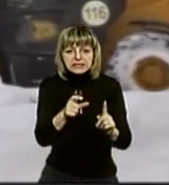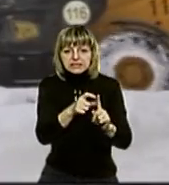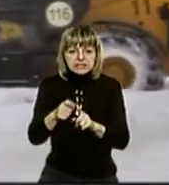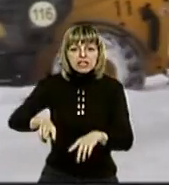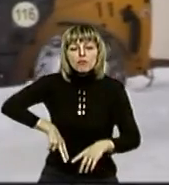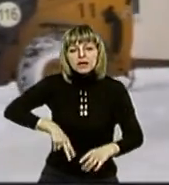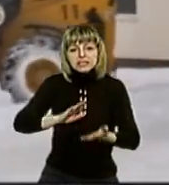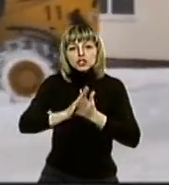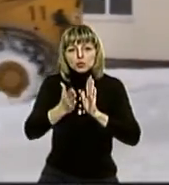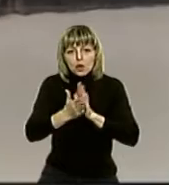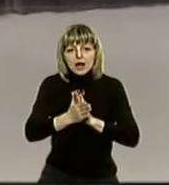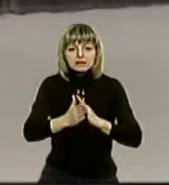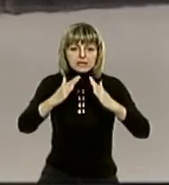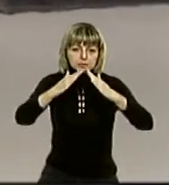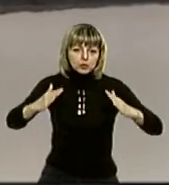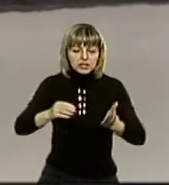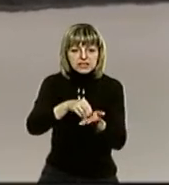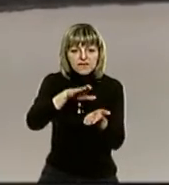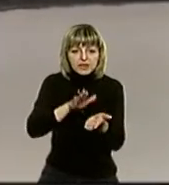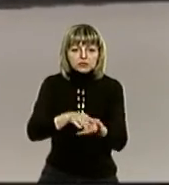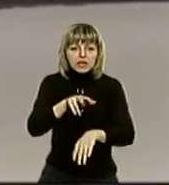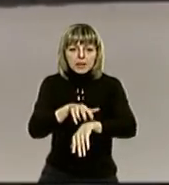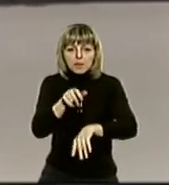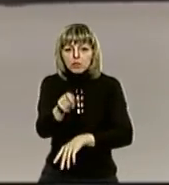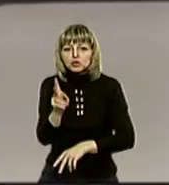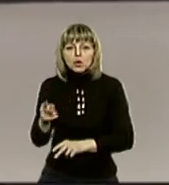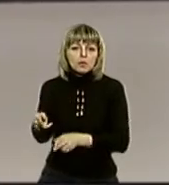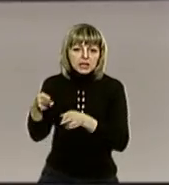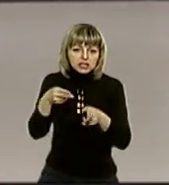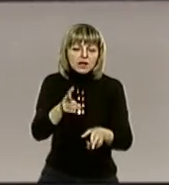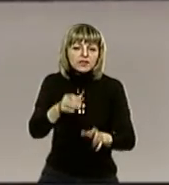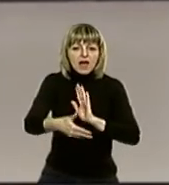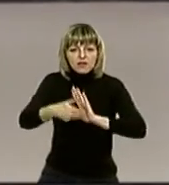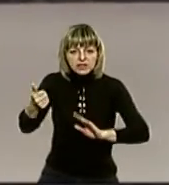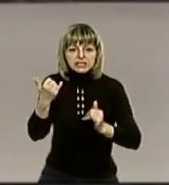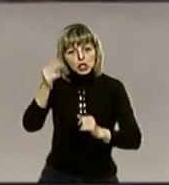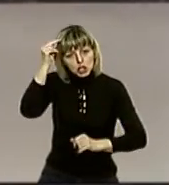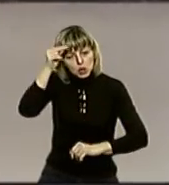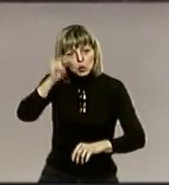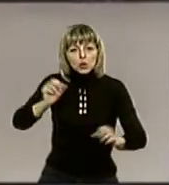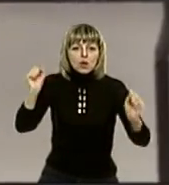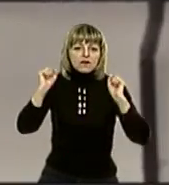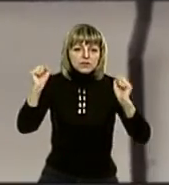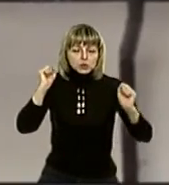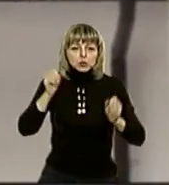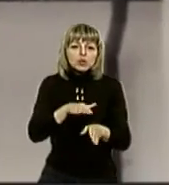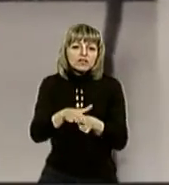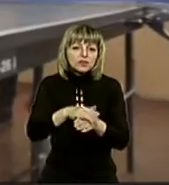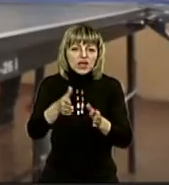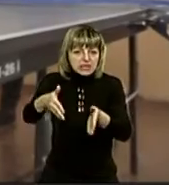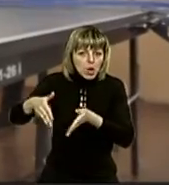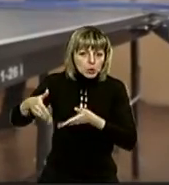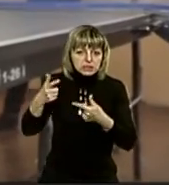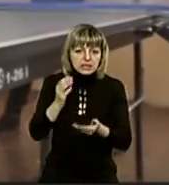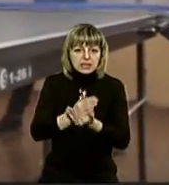Віктора Папка, ситуацію з покрівлею зафіксували поліцейські, які приїздили на виклик. Нині уроки фізкультури у школі відбуваються на коридорі,